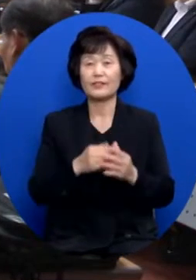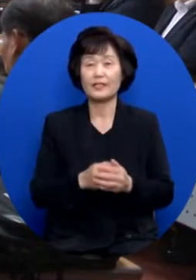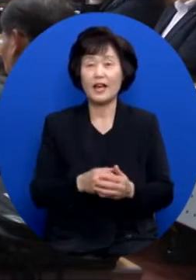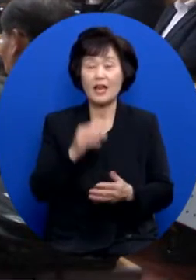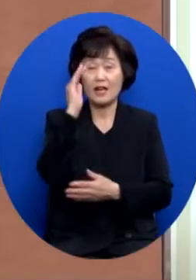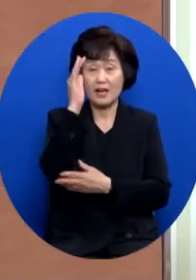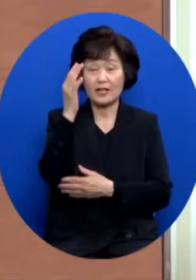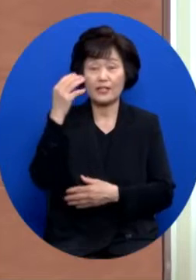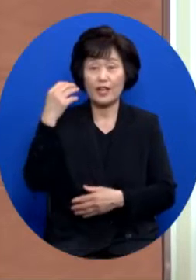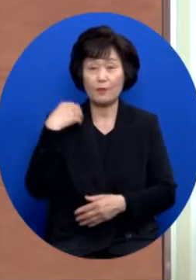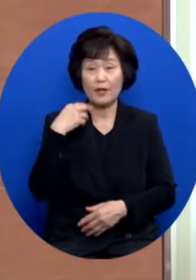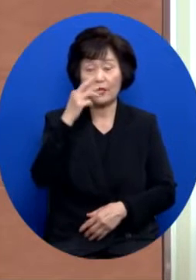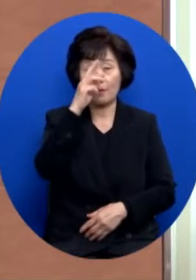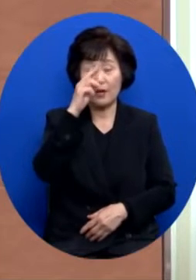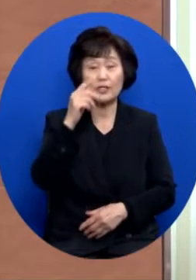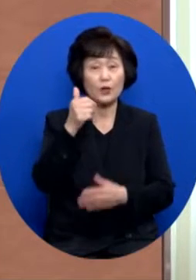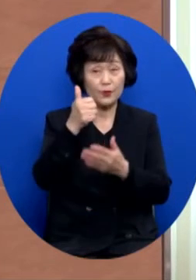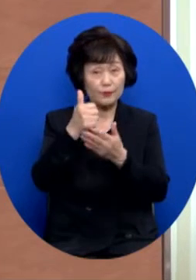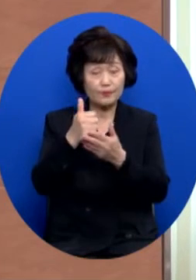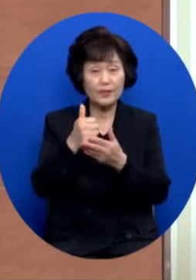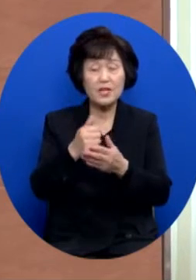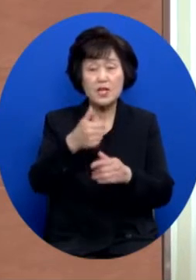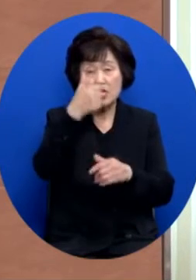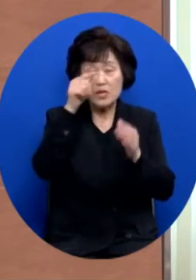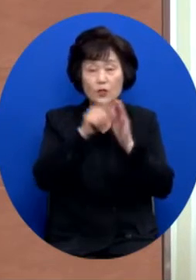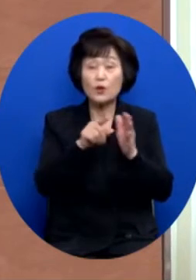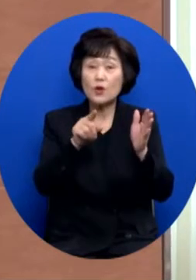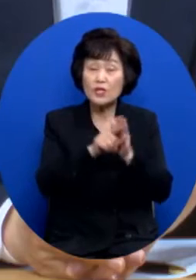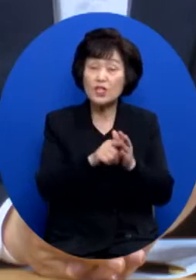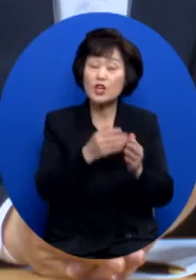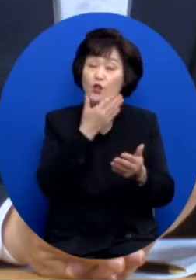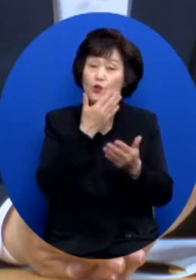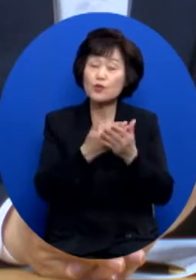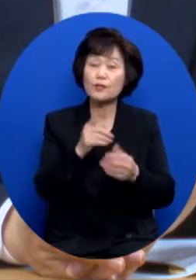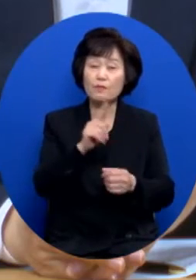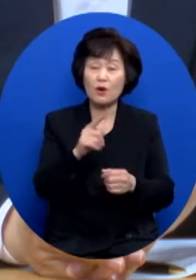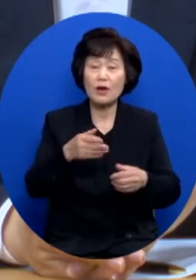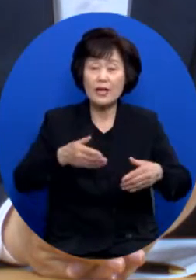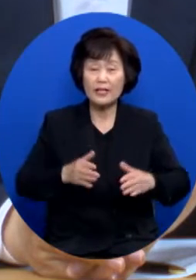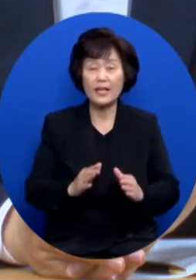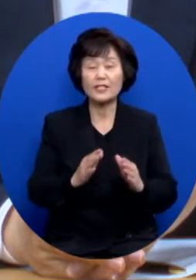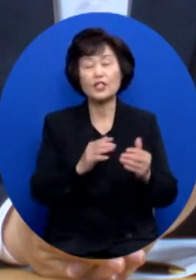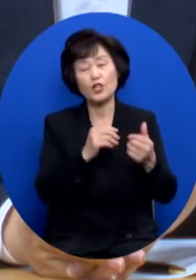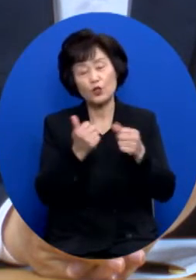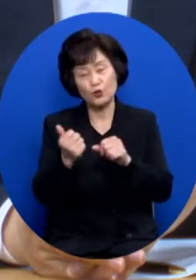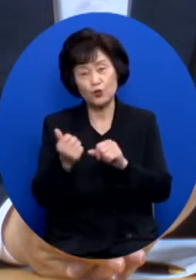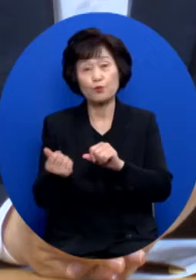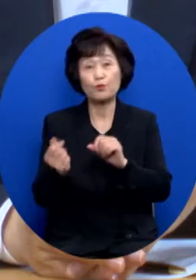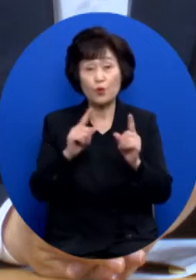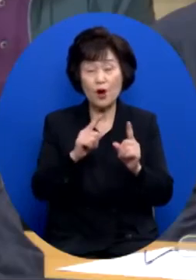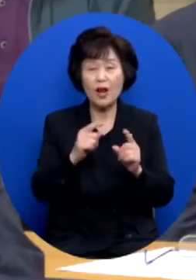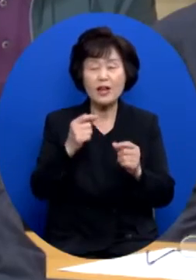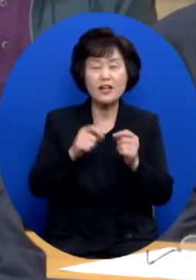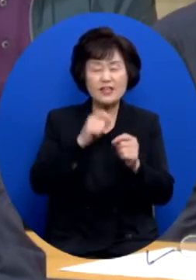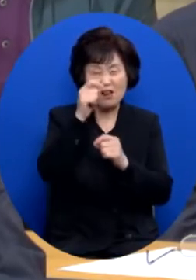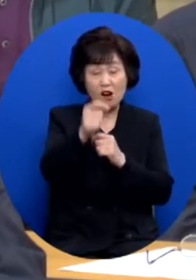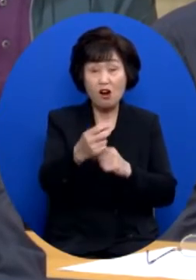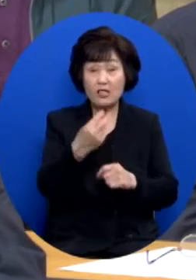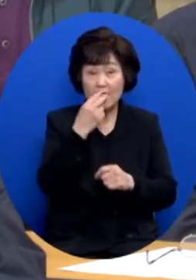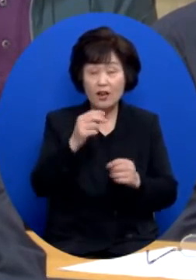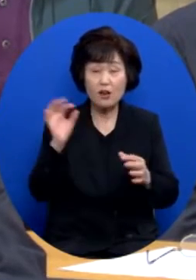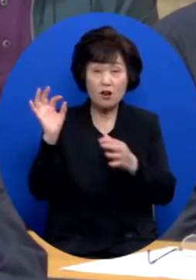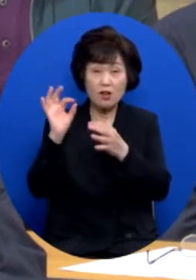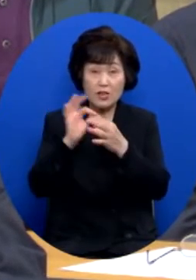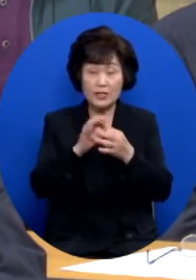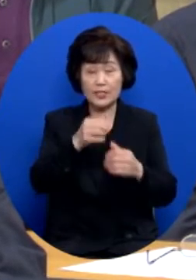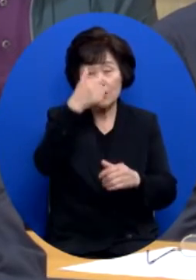강사로 나선 박성원 총장은 기독교 신앙의 핵심 중 하나인 탄생, 죽음, 부활, 영생으로 이어지는 기독교